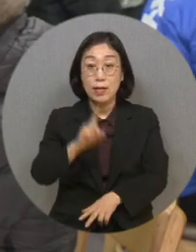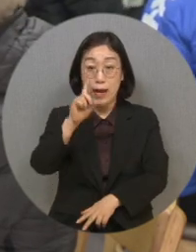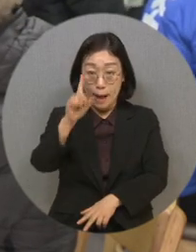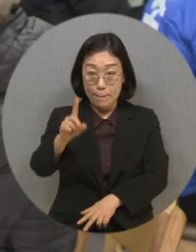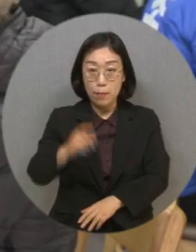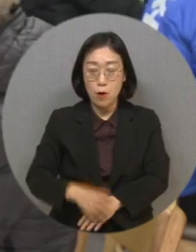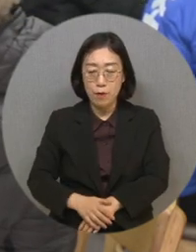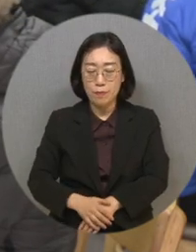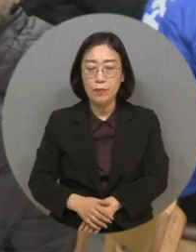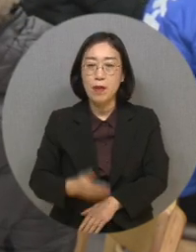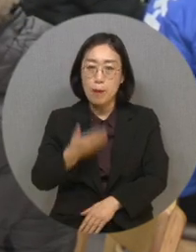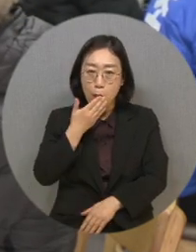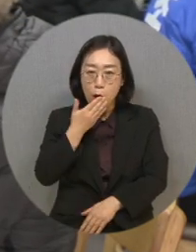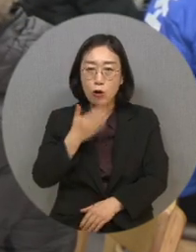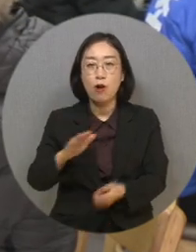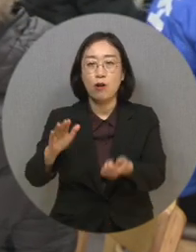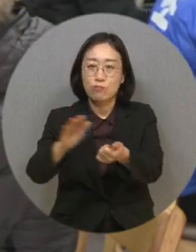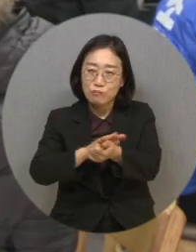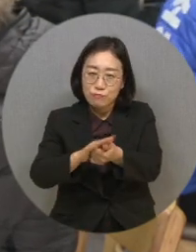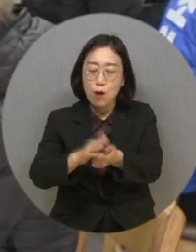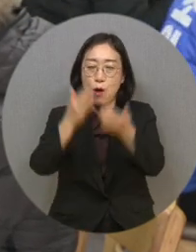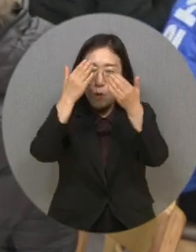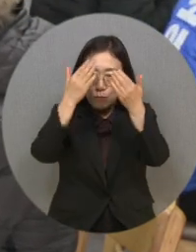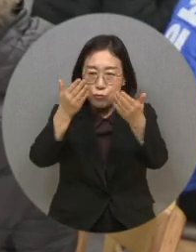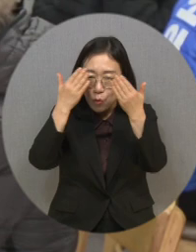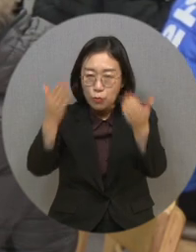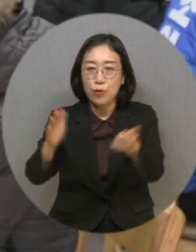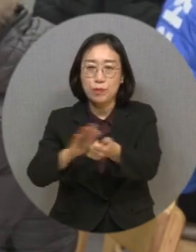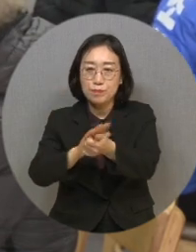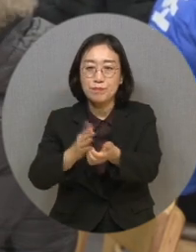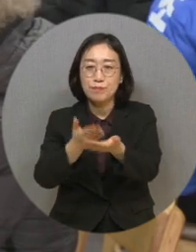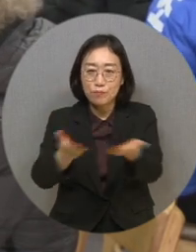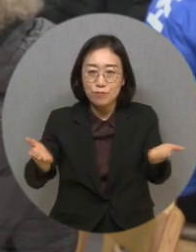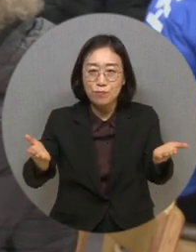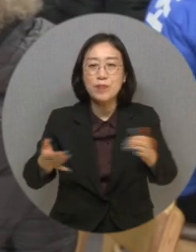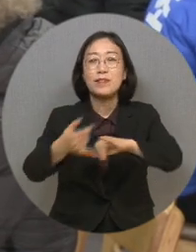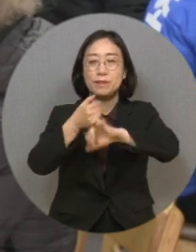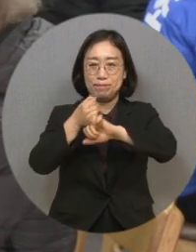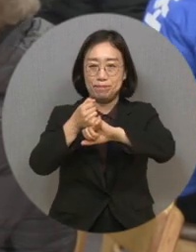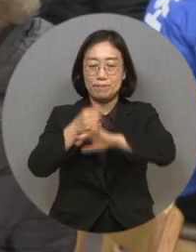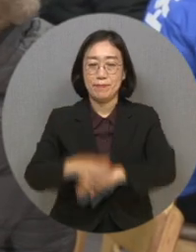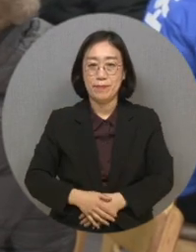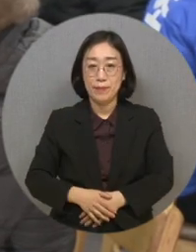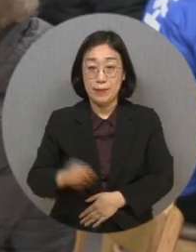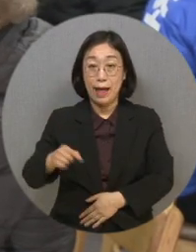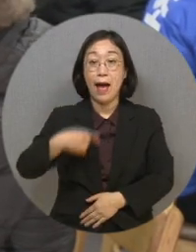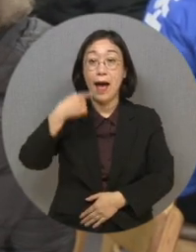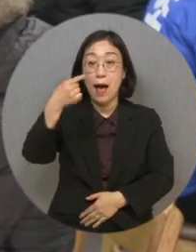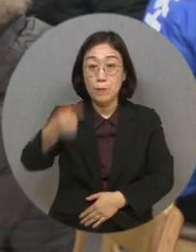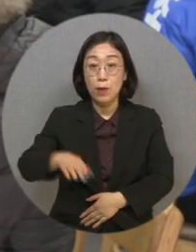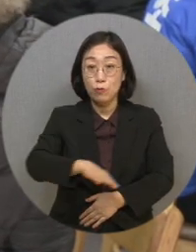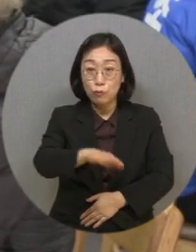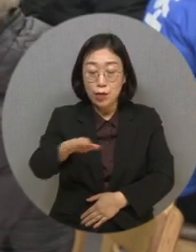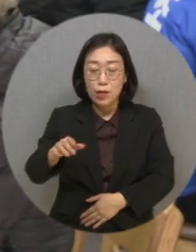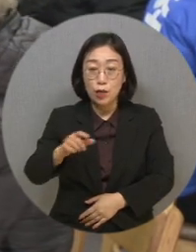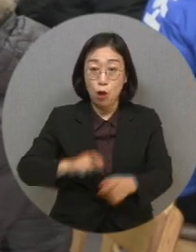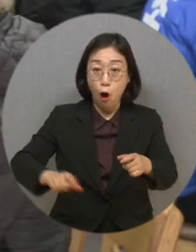번씩 어르신들께 한 끼 무료 식사를 제공해드리도록 하겠습니다. 그리고 나서 저희들이